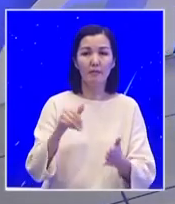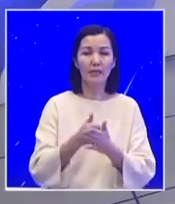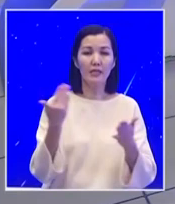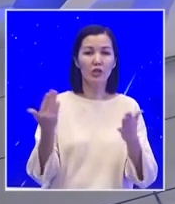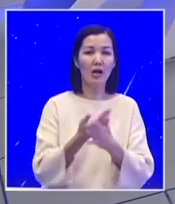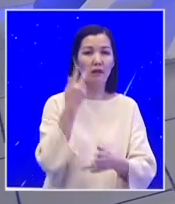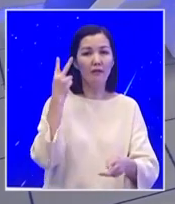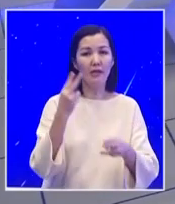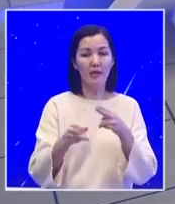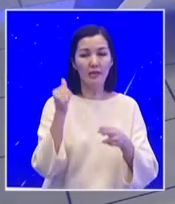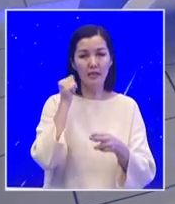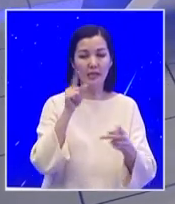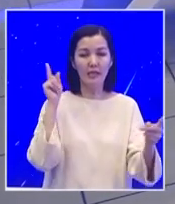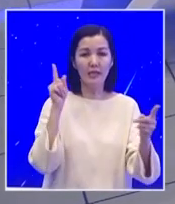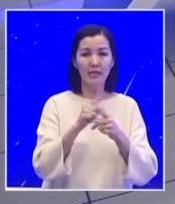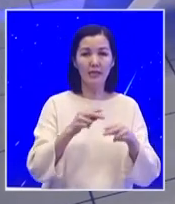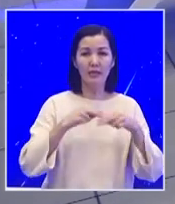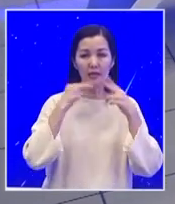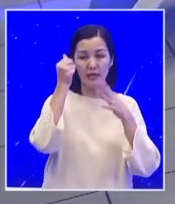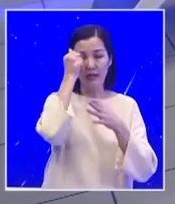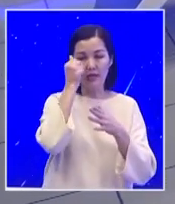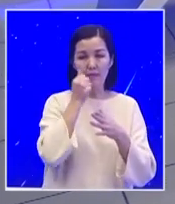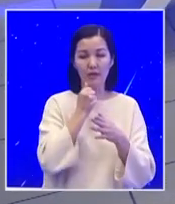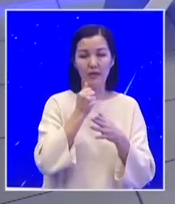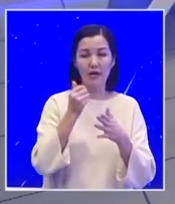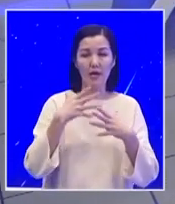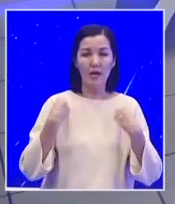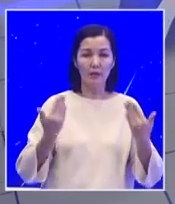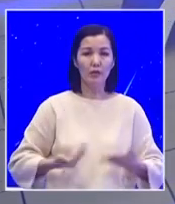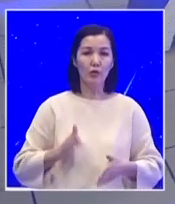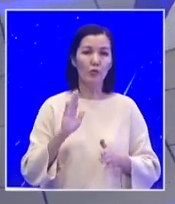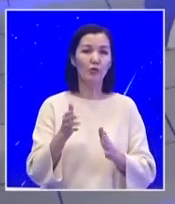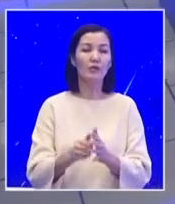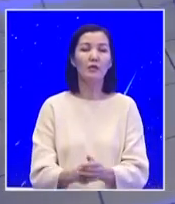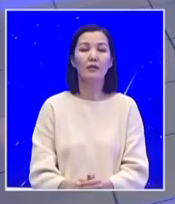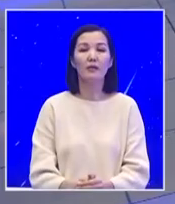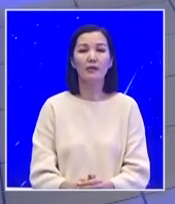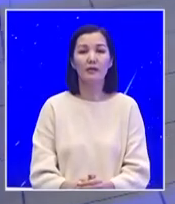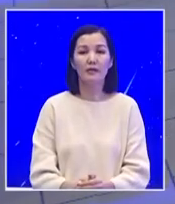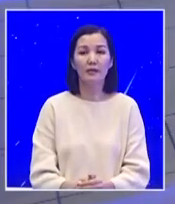Бүгінге келіп түскен ақпараттар легі осындай болды. Назар қойып тыңдағандарыңызға рахмет. Аман сау болыңыздар.